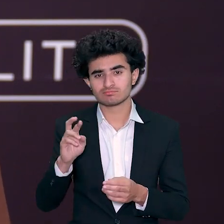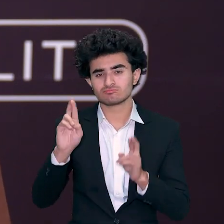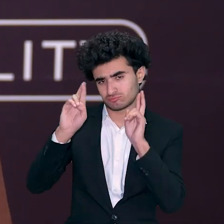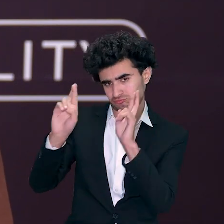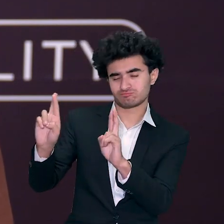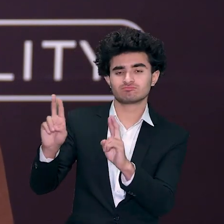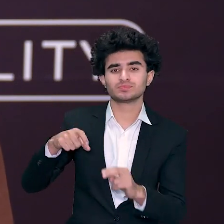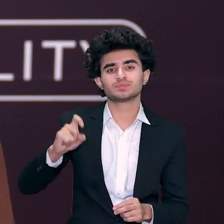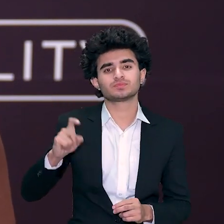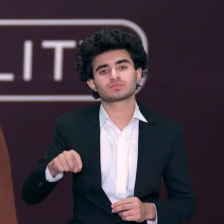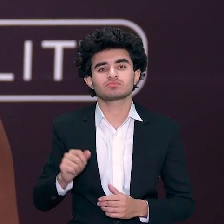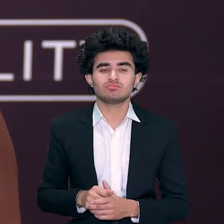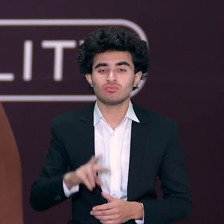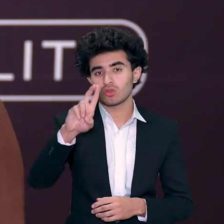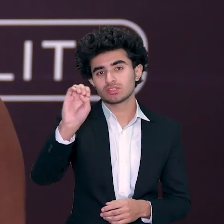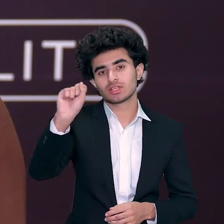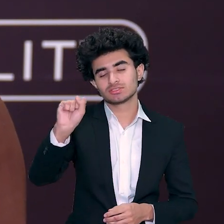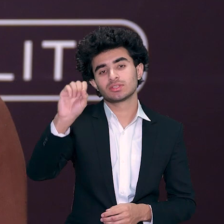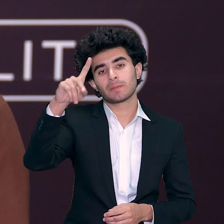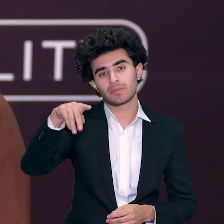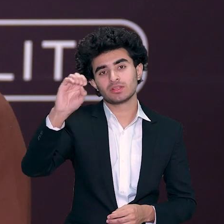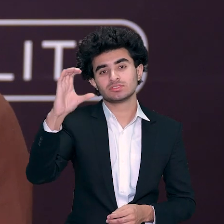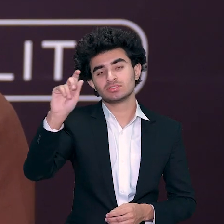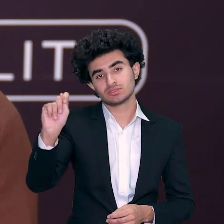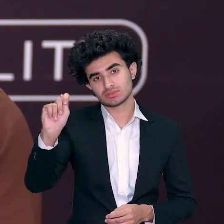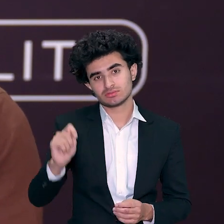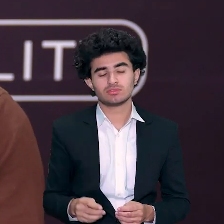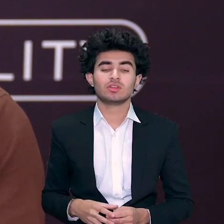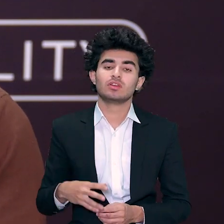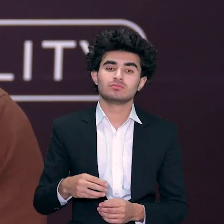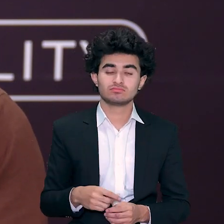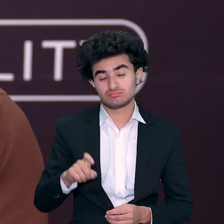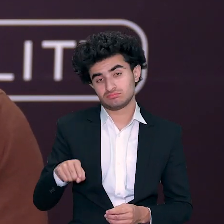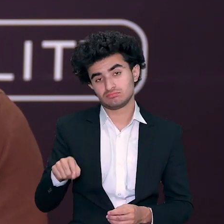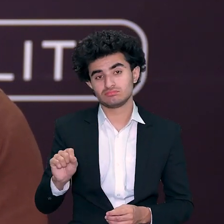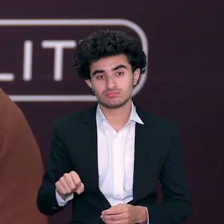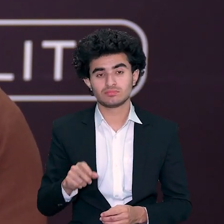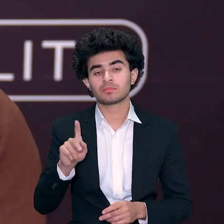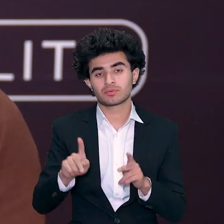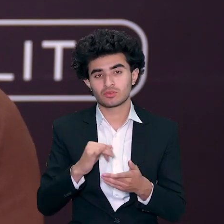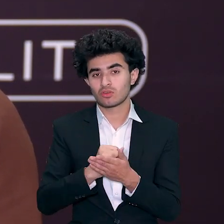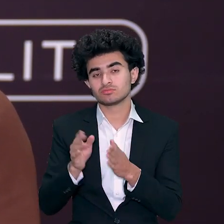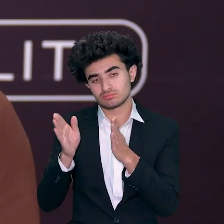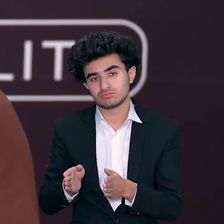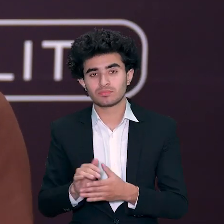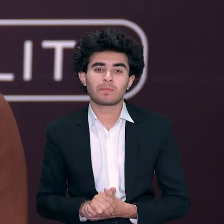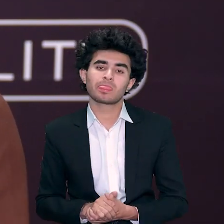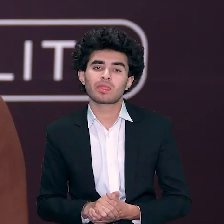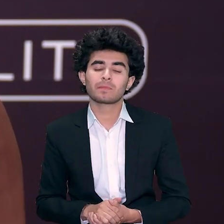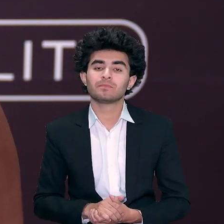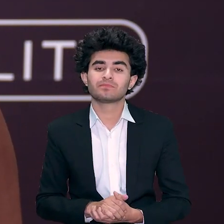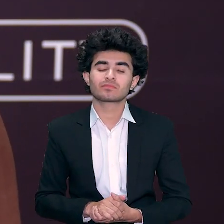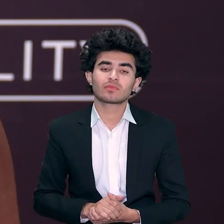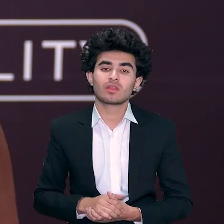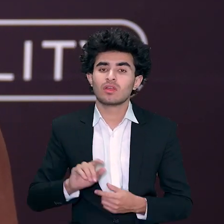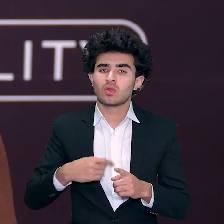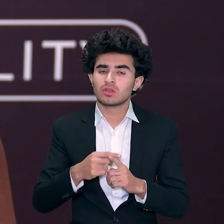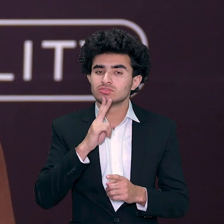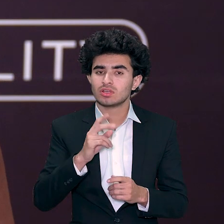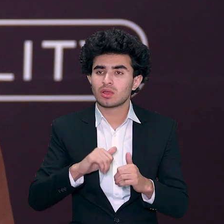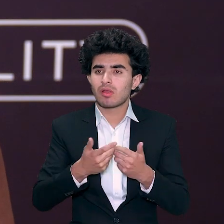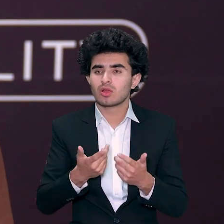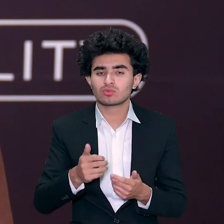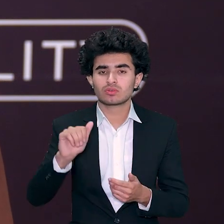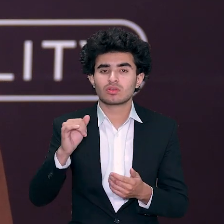یورپین کنٹریز ان کو ایوارڈ دیتا ہے یا ان کو سراہتا ہے، تب جا کے آپ ان کو اپنانا شروع کر دیتے ہو. تو یہ چیزیں مجھے تھوڑی سی